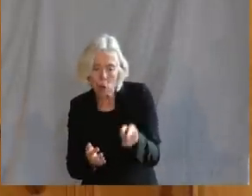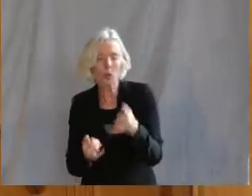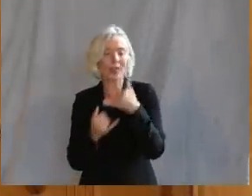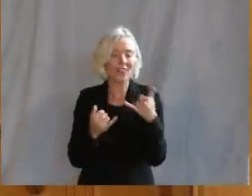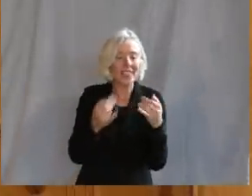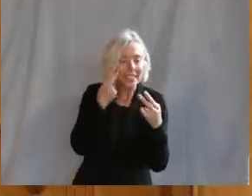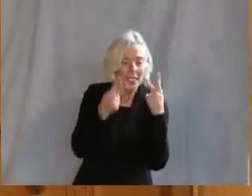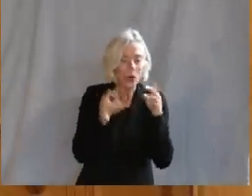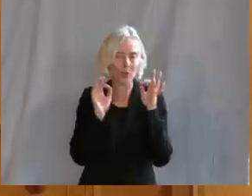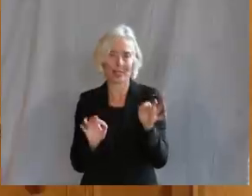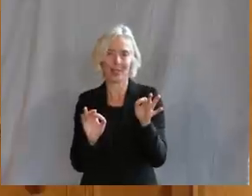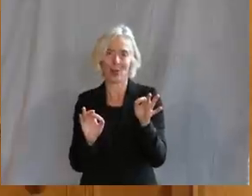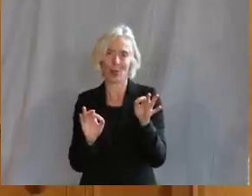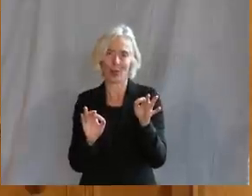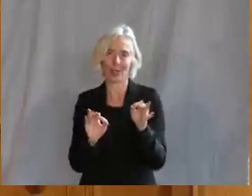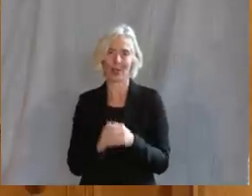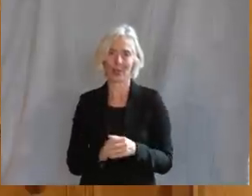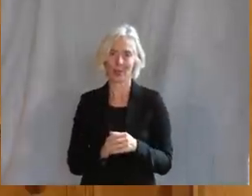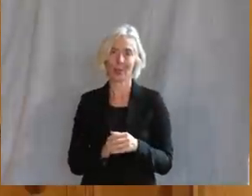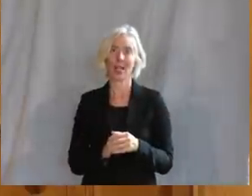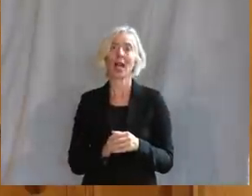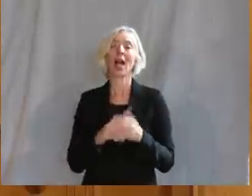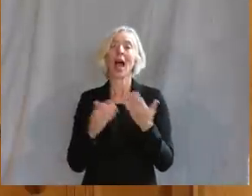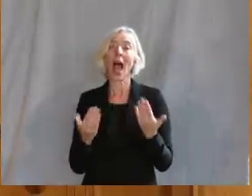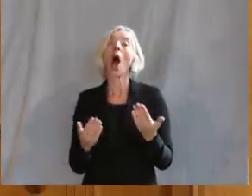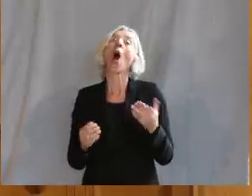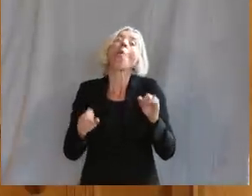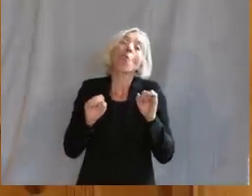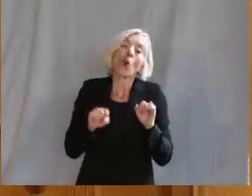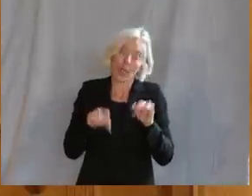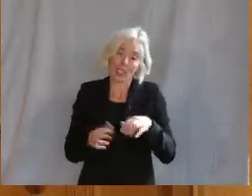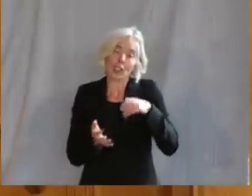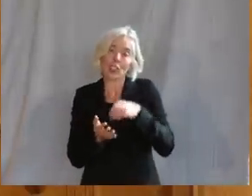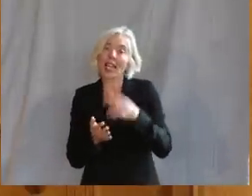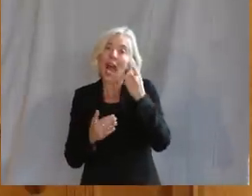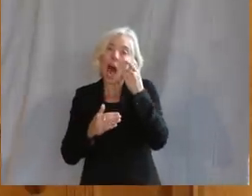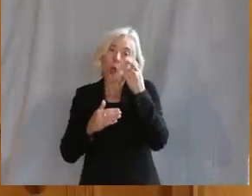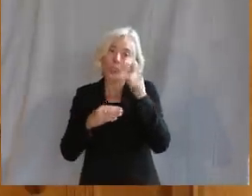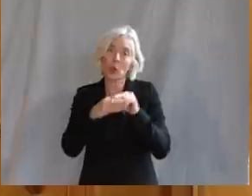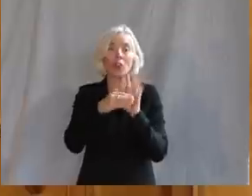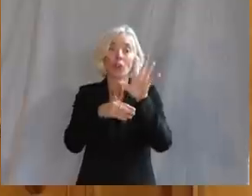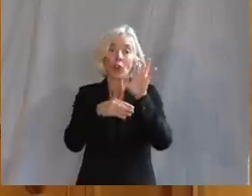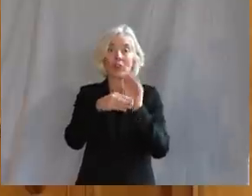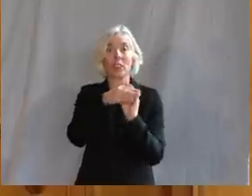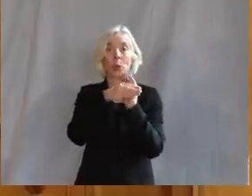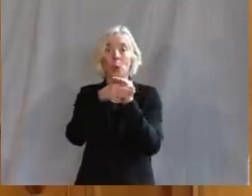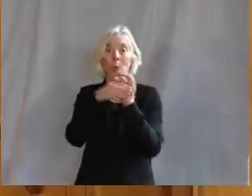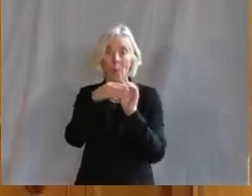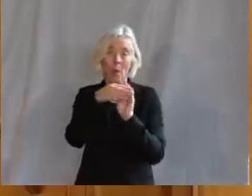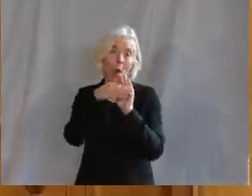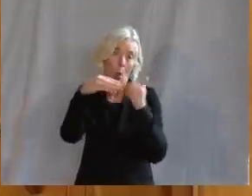der Inzidenzwert in Augsburg demnach über 50 liegen könnte, kann die Stufe 2, die sogenannte gelbe